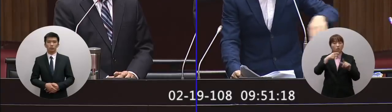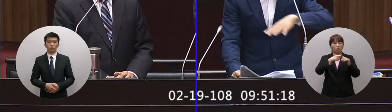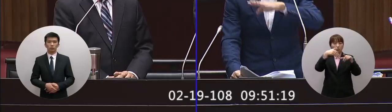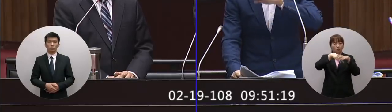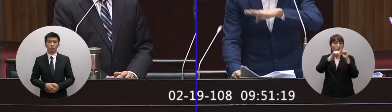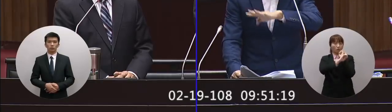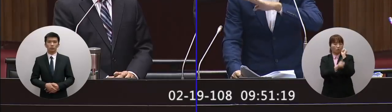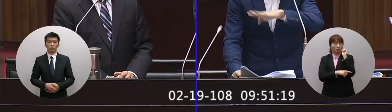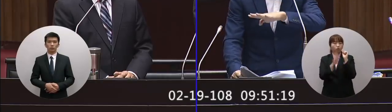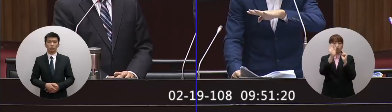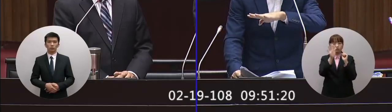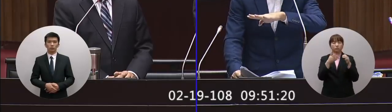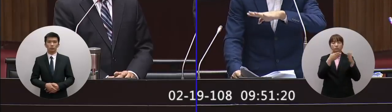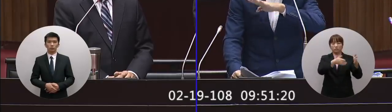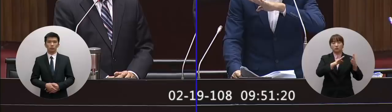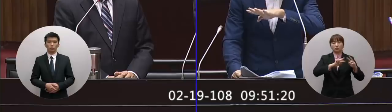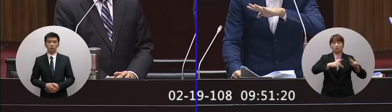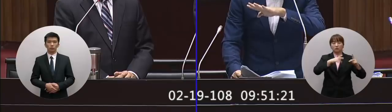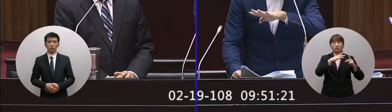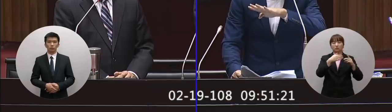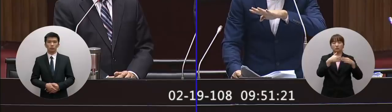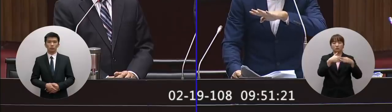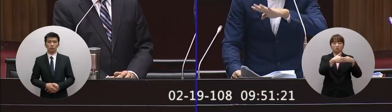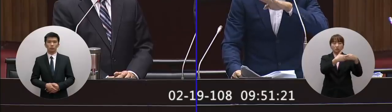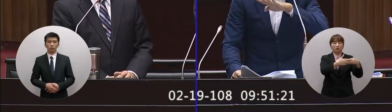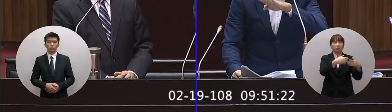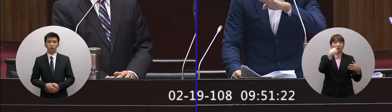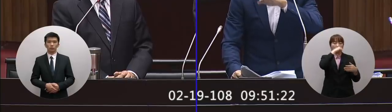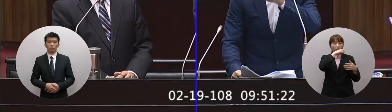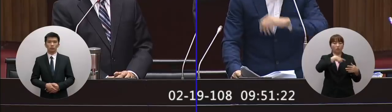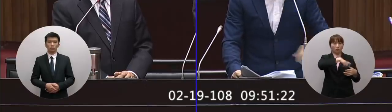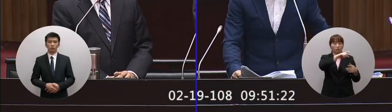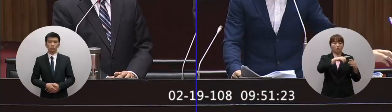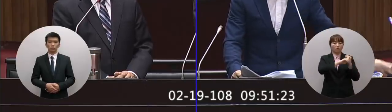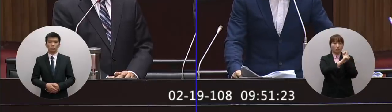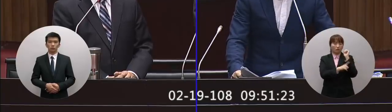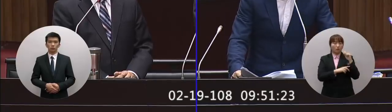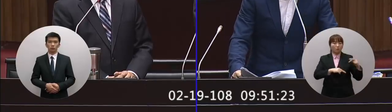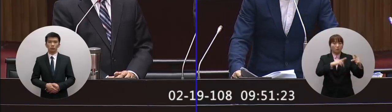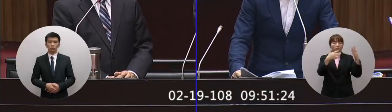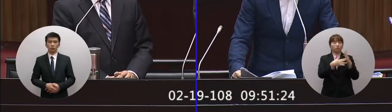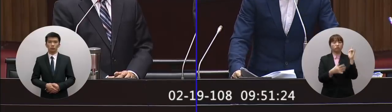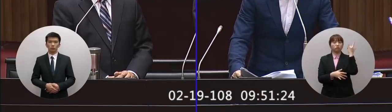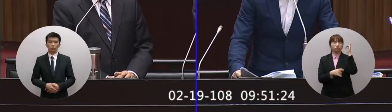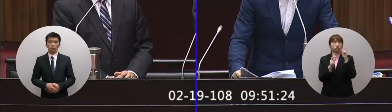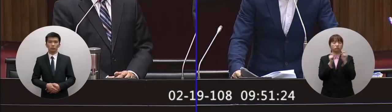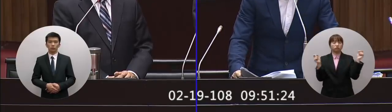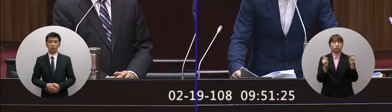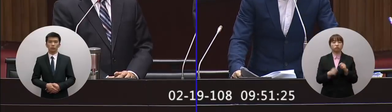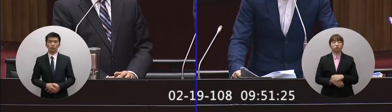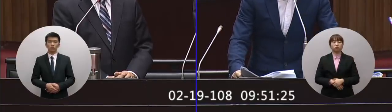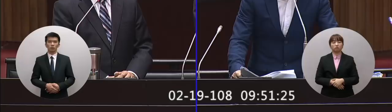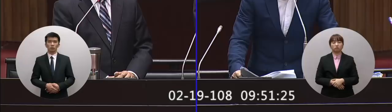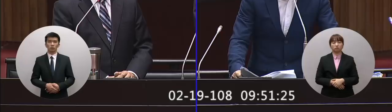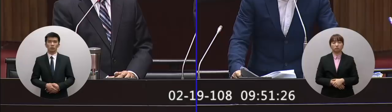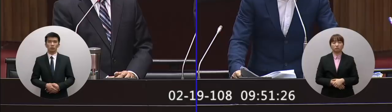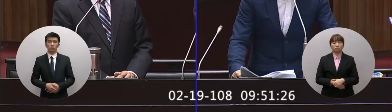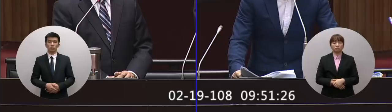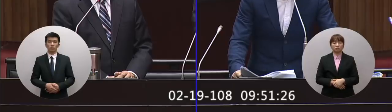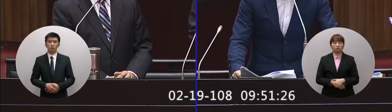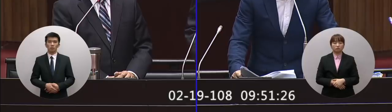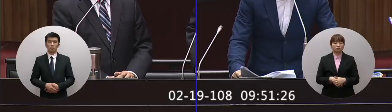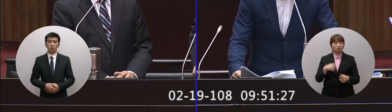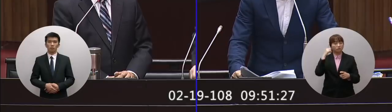修，到两岸协议监督条例，两岸协议监督条例现在遥遥无期了。那我想请问主